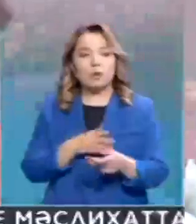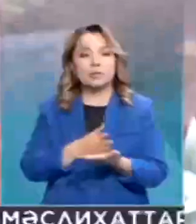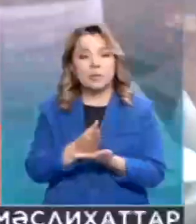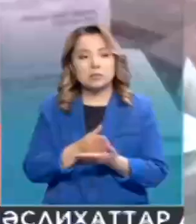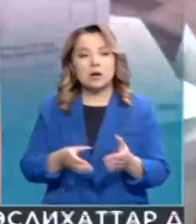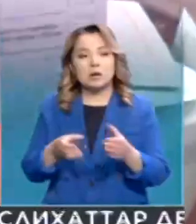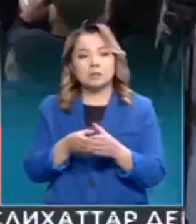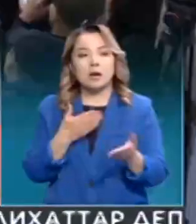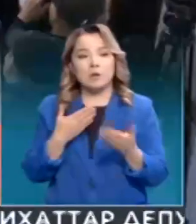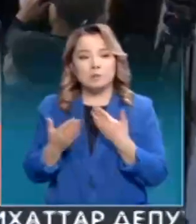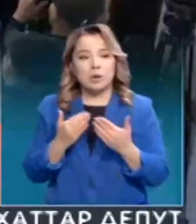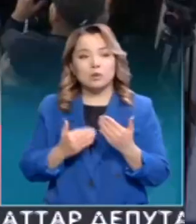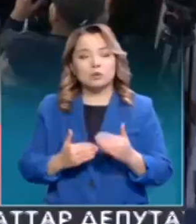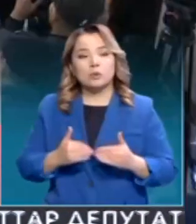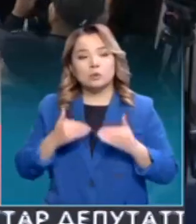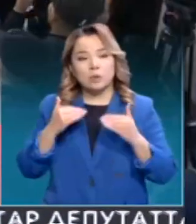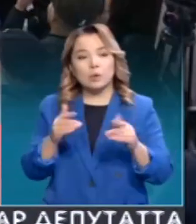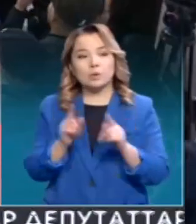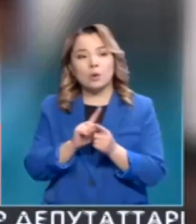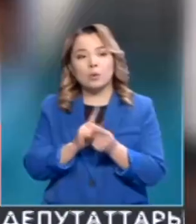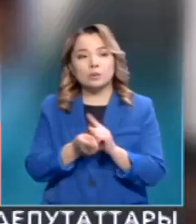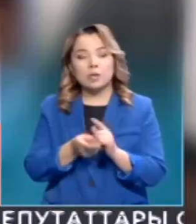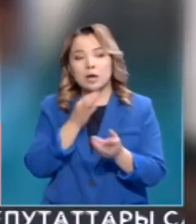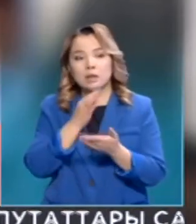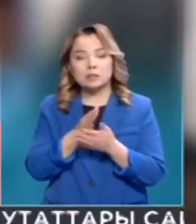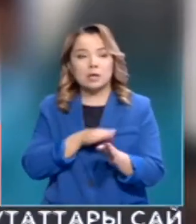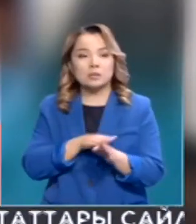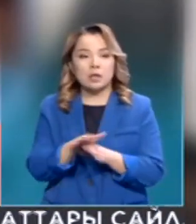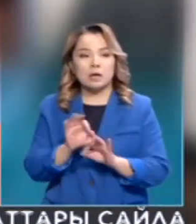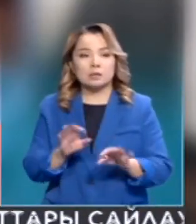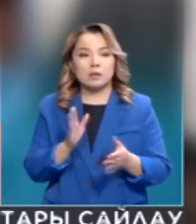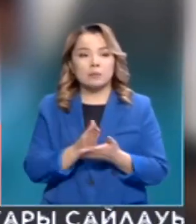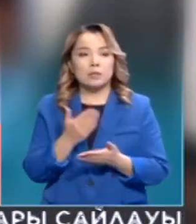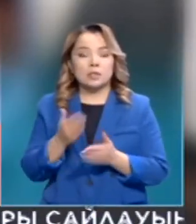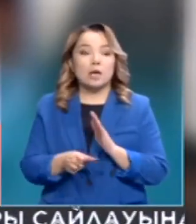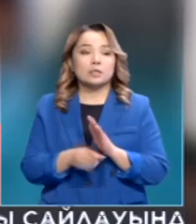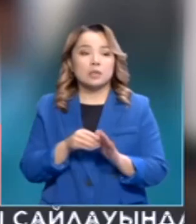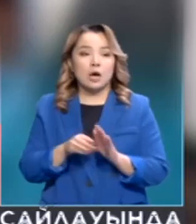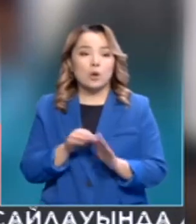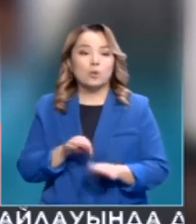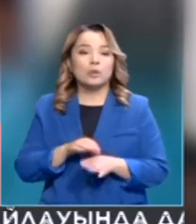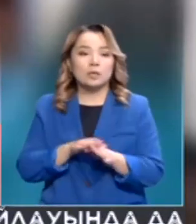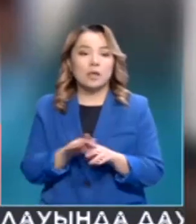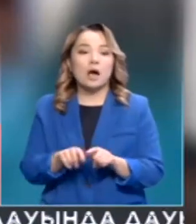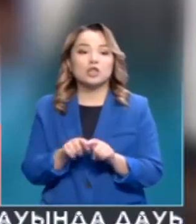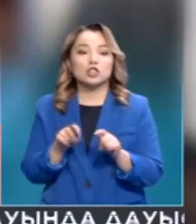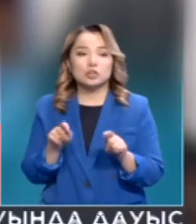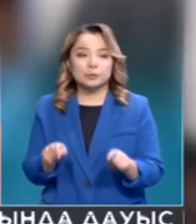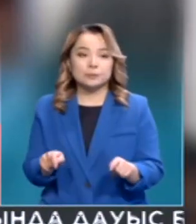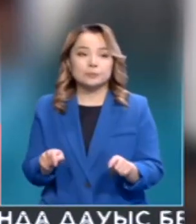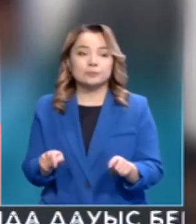қатынастардың парадигмасы түбегейлі өзгергенін айтты. Енді осы сайлаудың ашық, әділетті